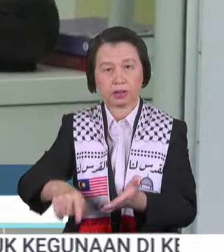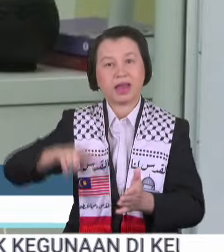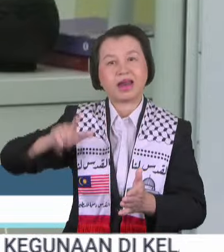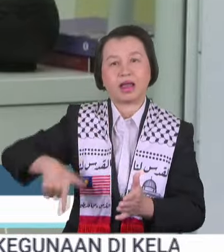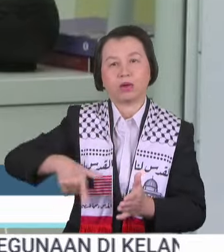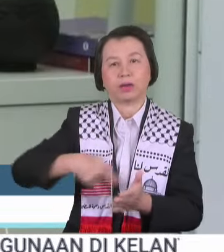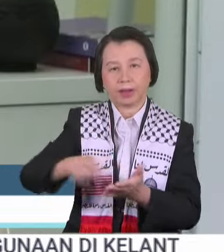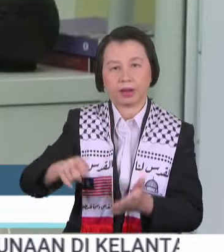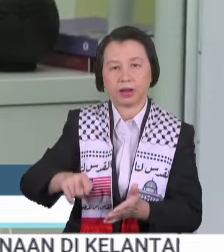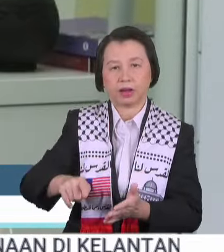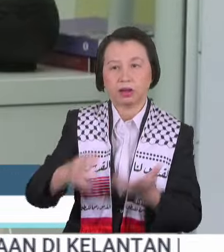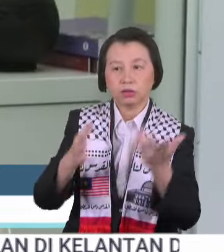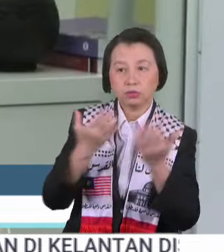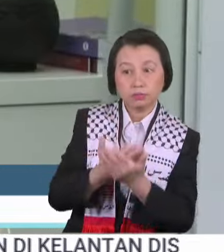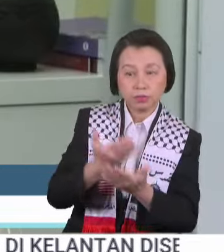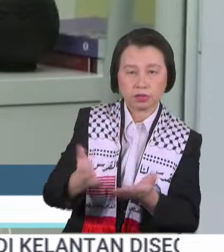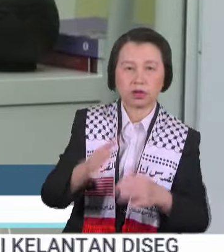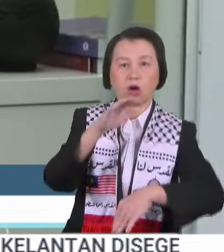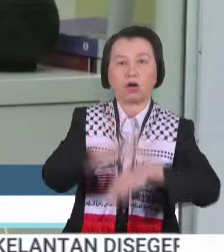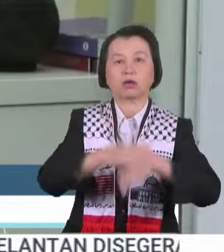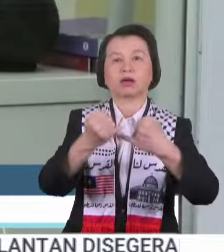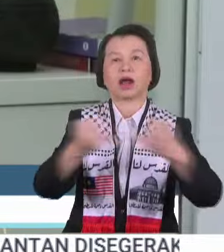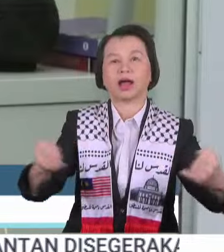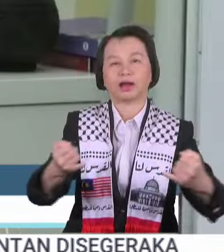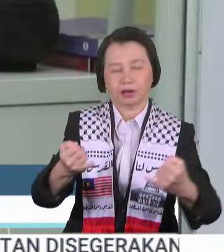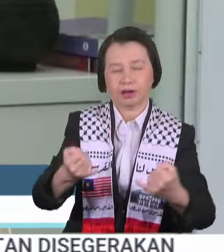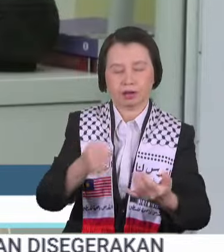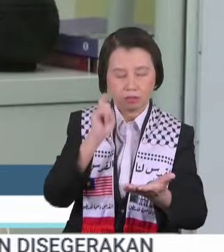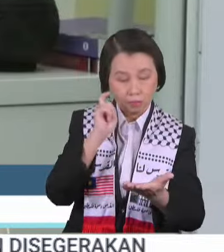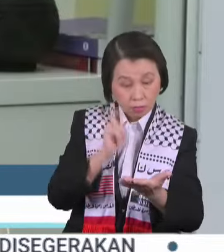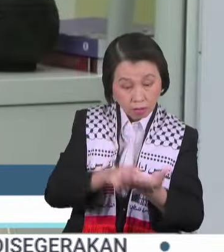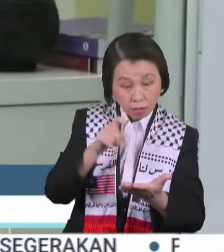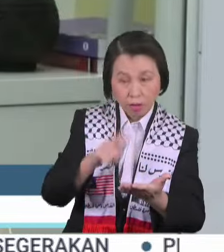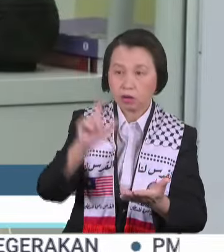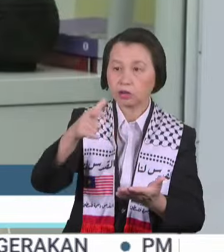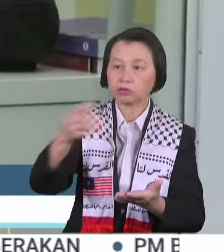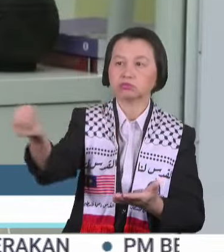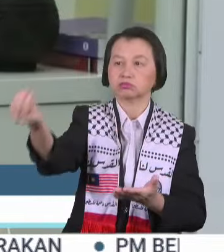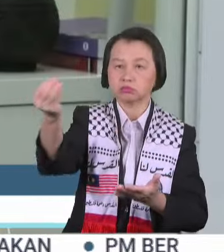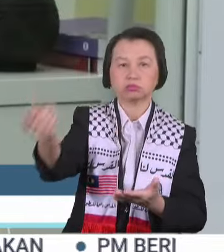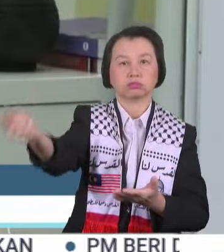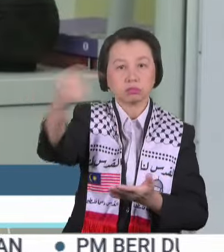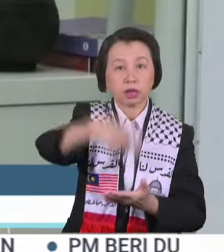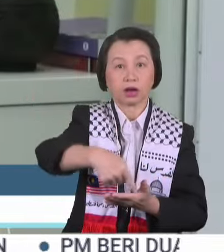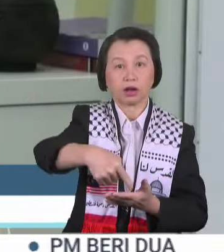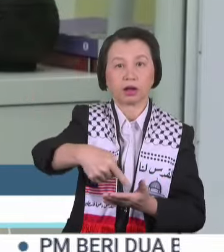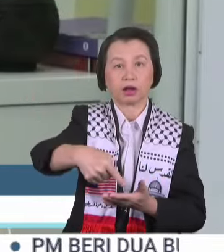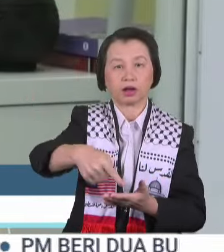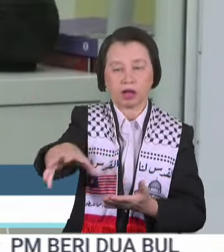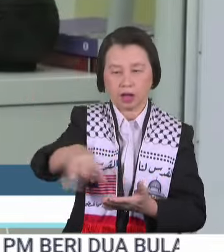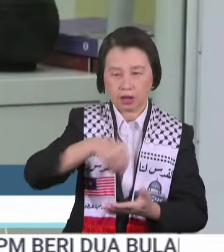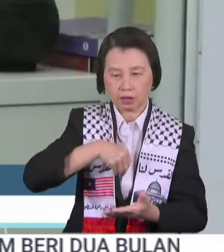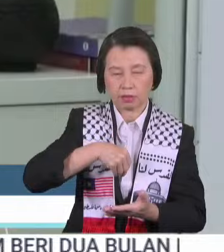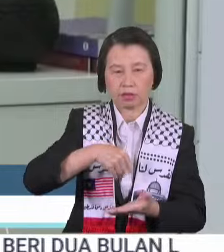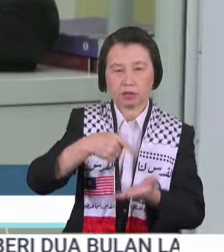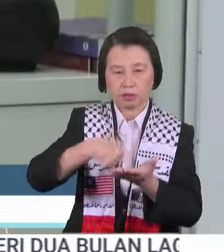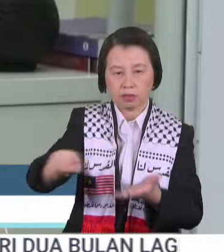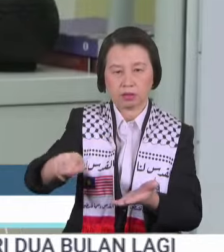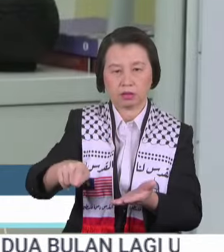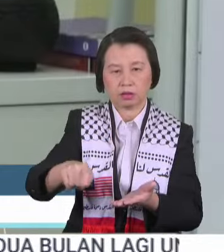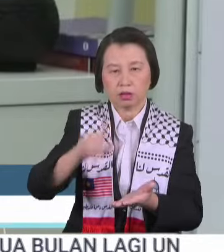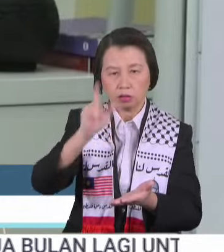dilewatkan atas sebab-sebab yang tertentu. Kemudian pihak penjual mengenakan penalti